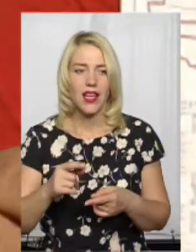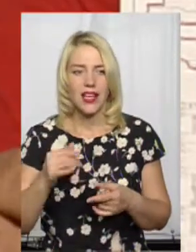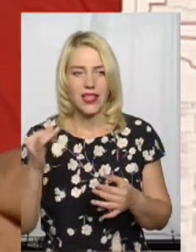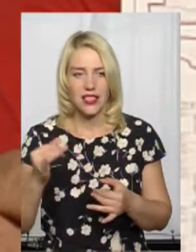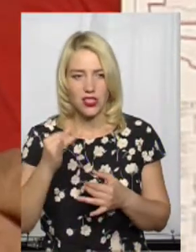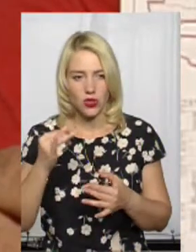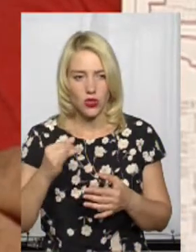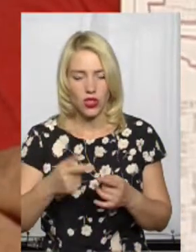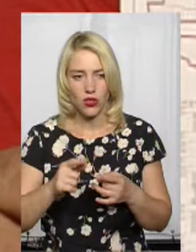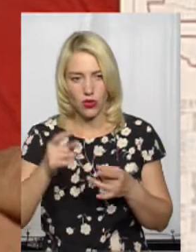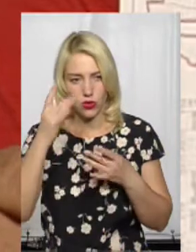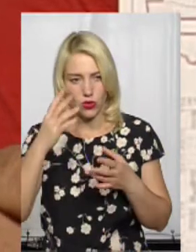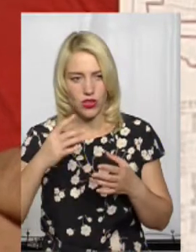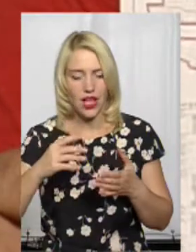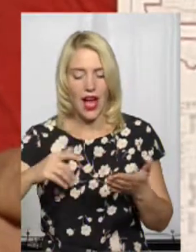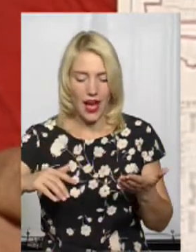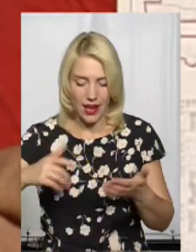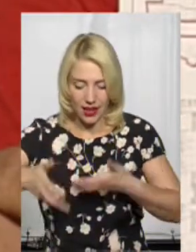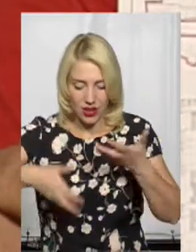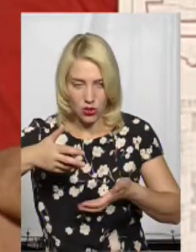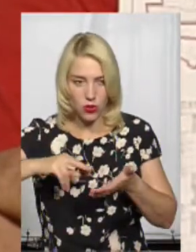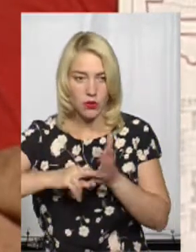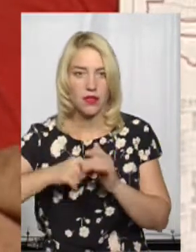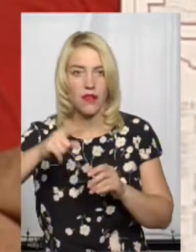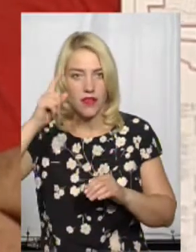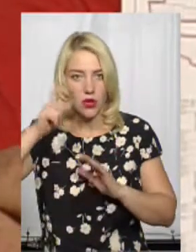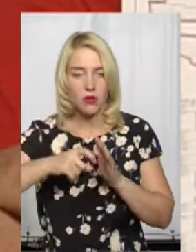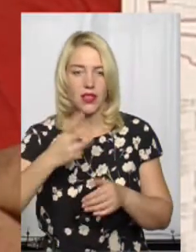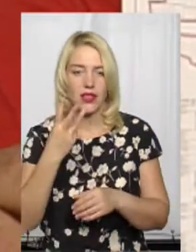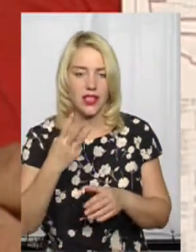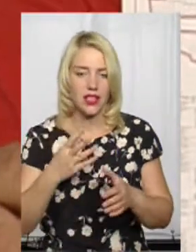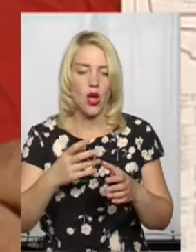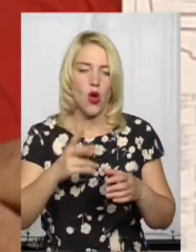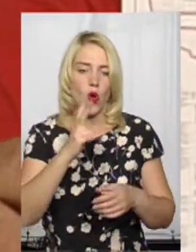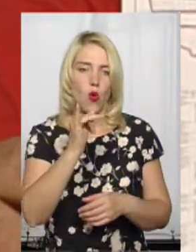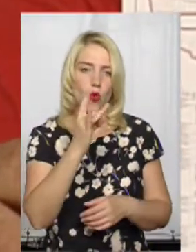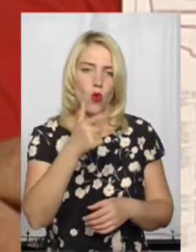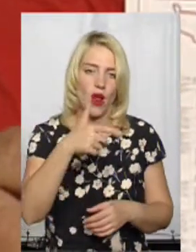основне креслення. І там у нас відомо три городища. Курганний комплекс,